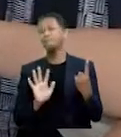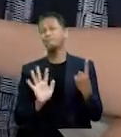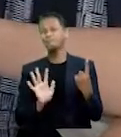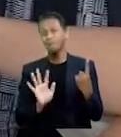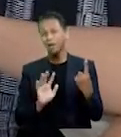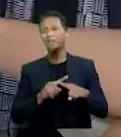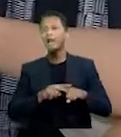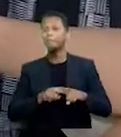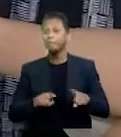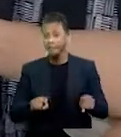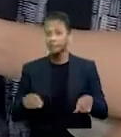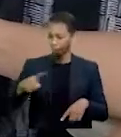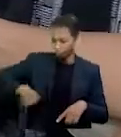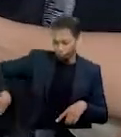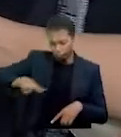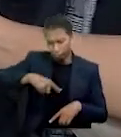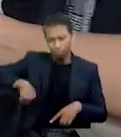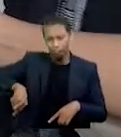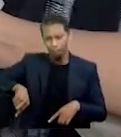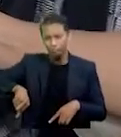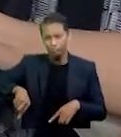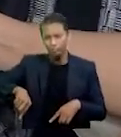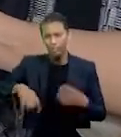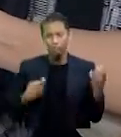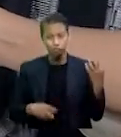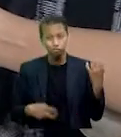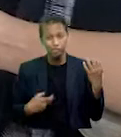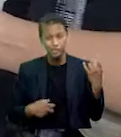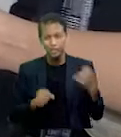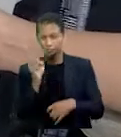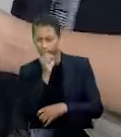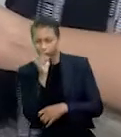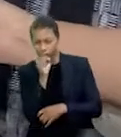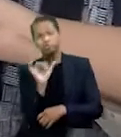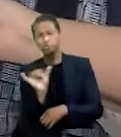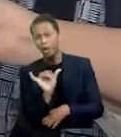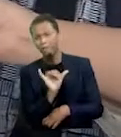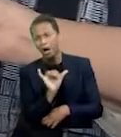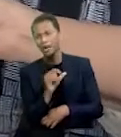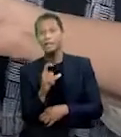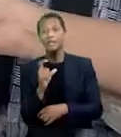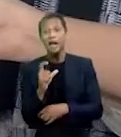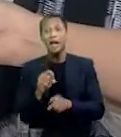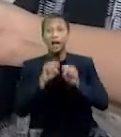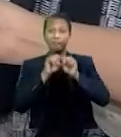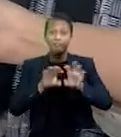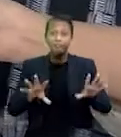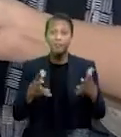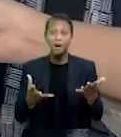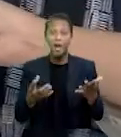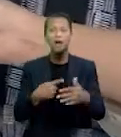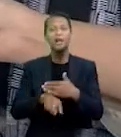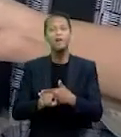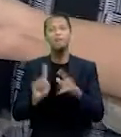kita sesama musisi, jadi kita bicara lewat musik kan. Jadi alhamdulillah sih nggak